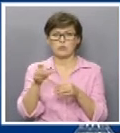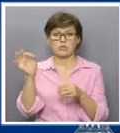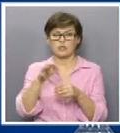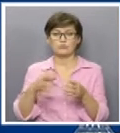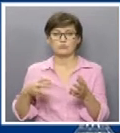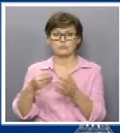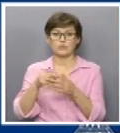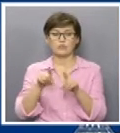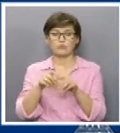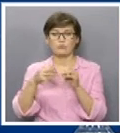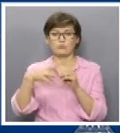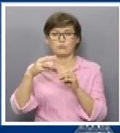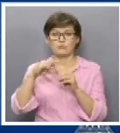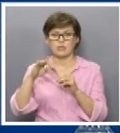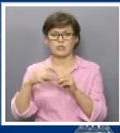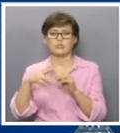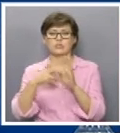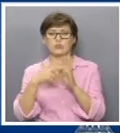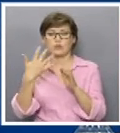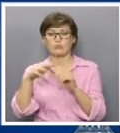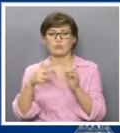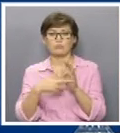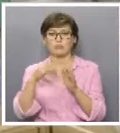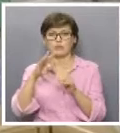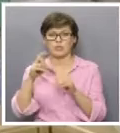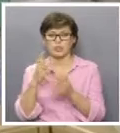ендіру арқылы қаладағы өзекті мәселелерді шешуге бағытталған.